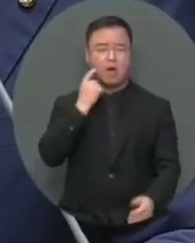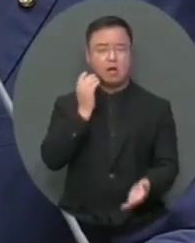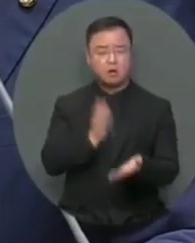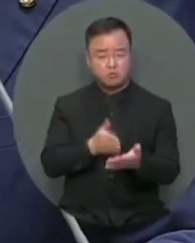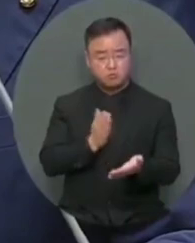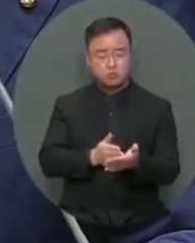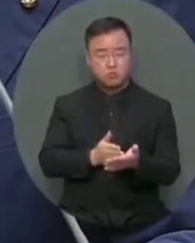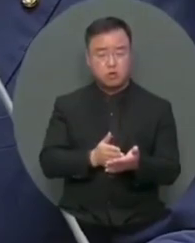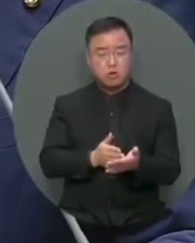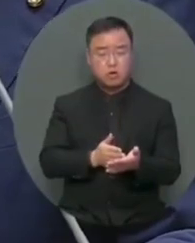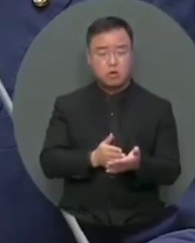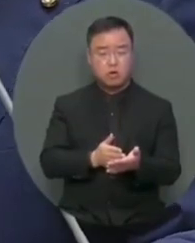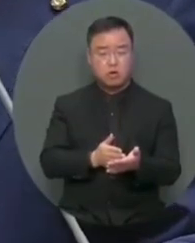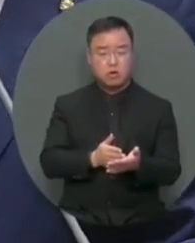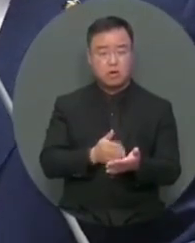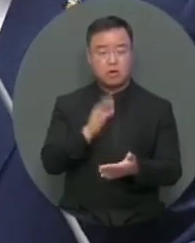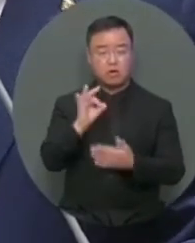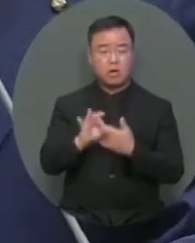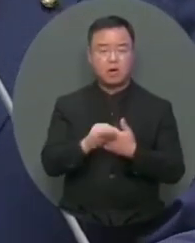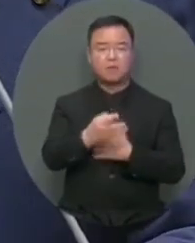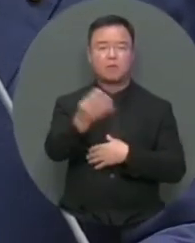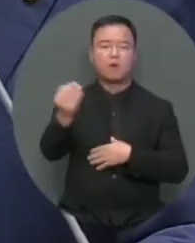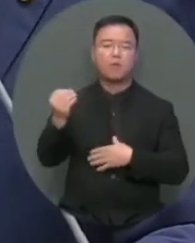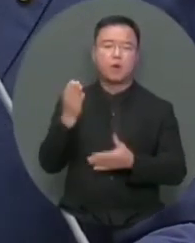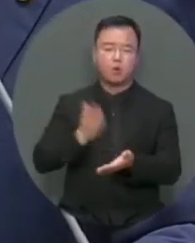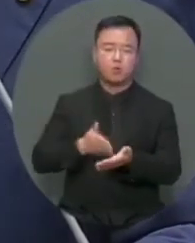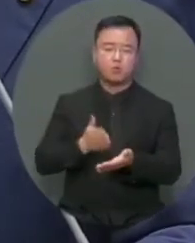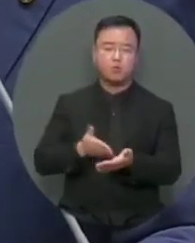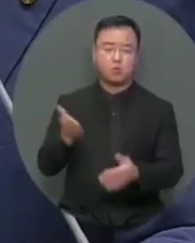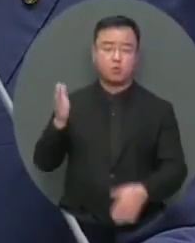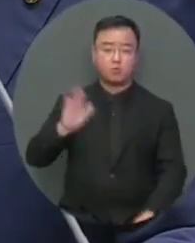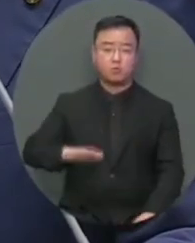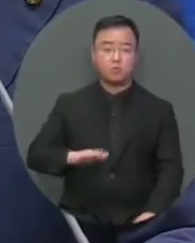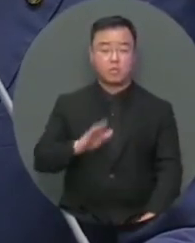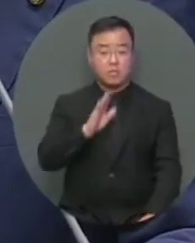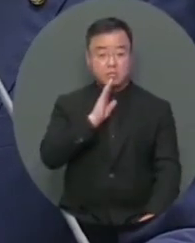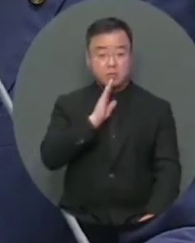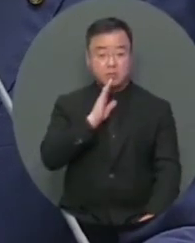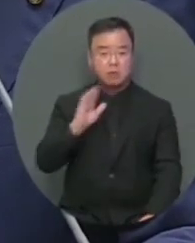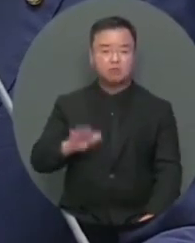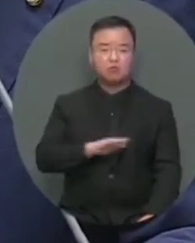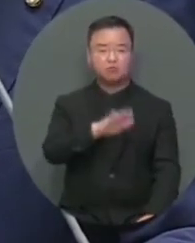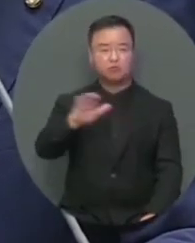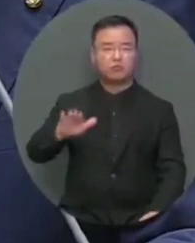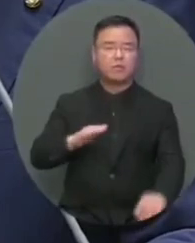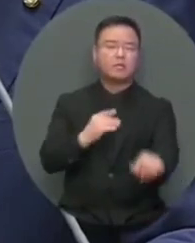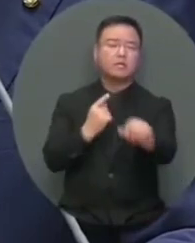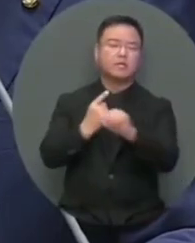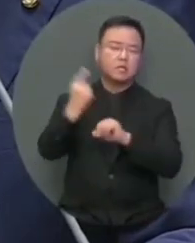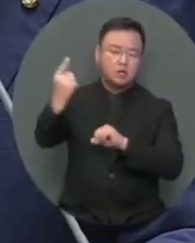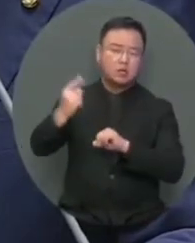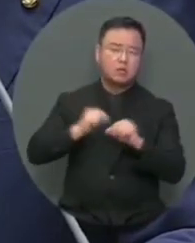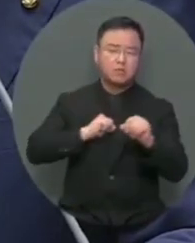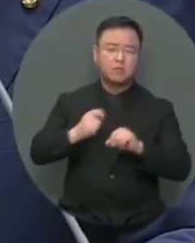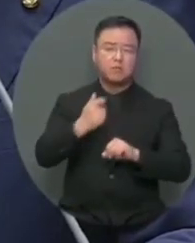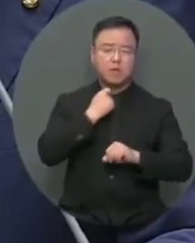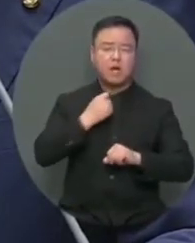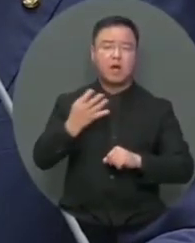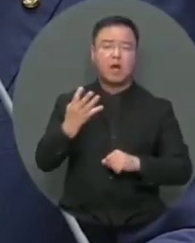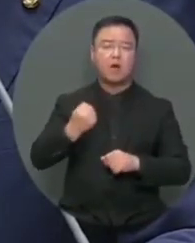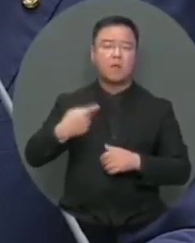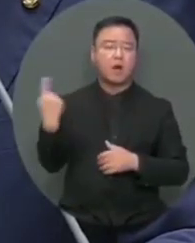퍼뜨리면 물론 일부 언론들이 되겠습니다만 정말 아마 우리가 지금 내년도에 하려고 하는 몇천억 원을